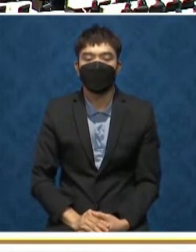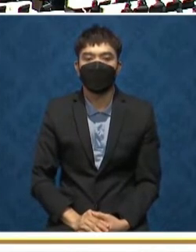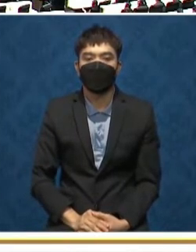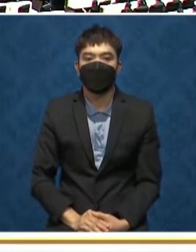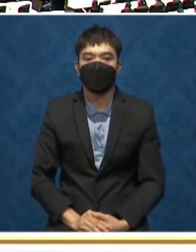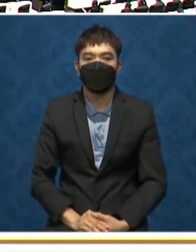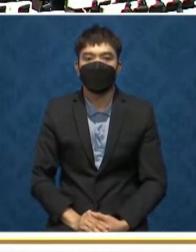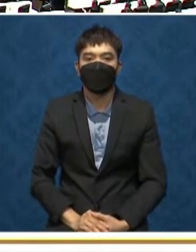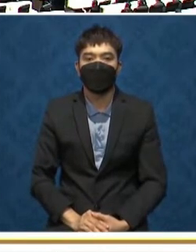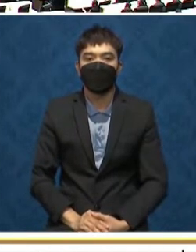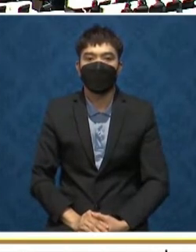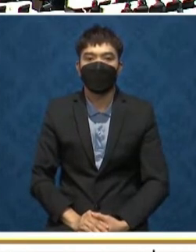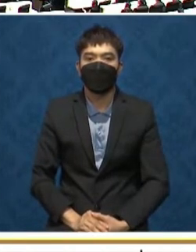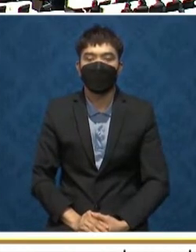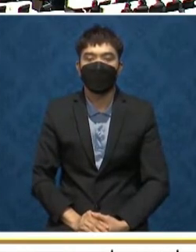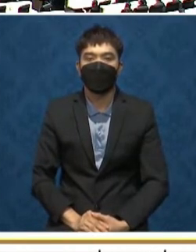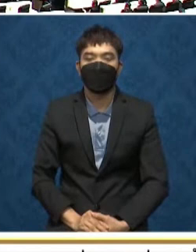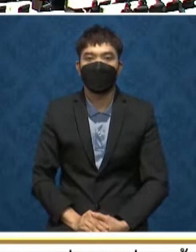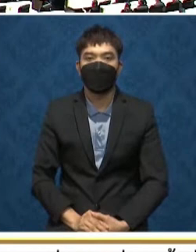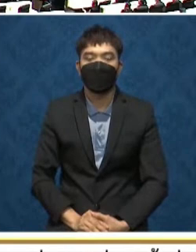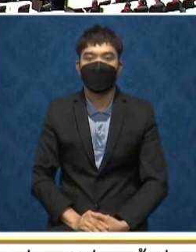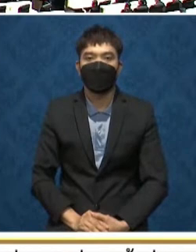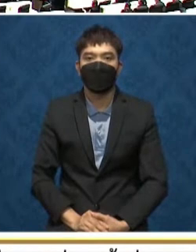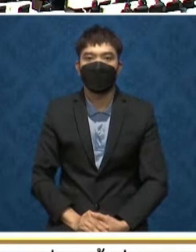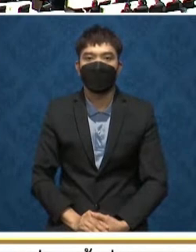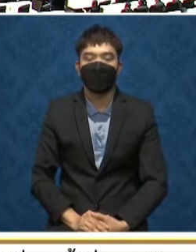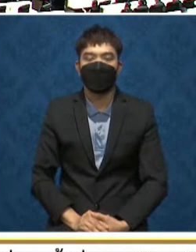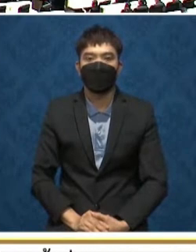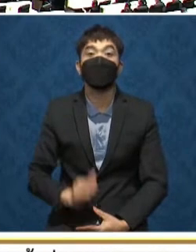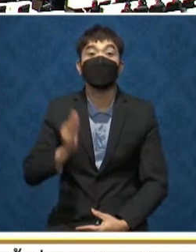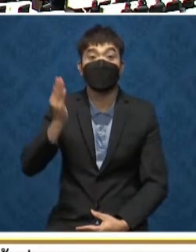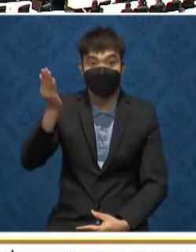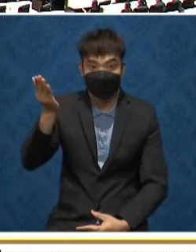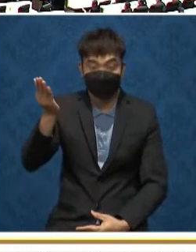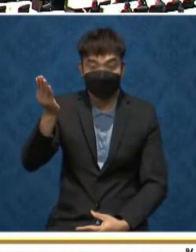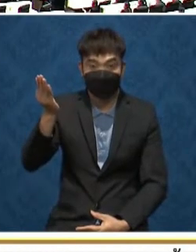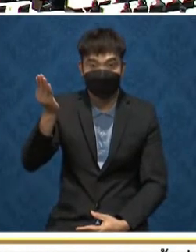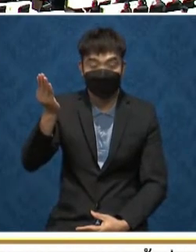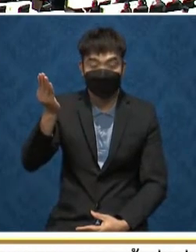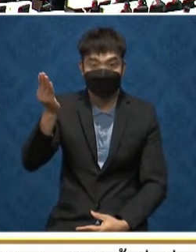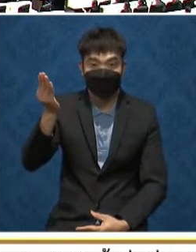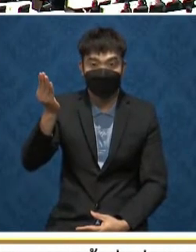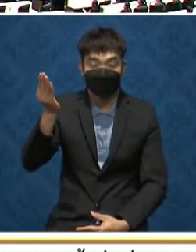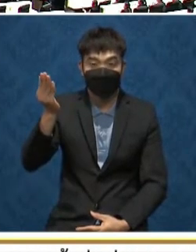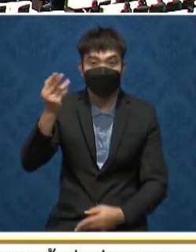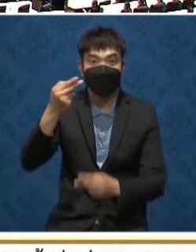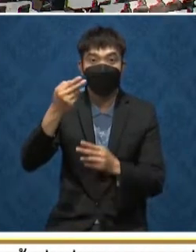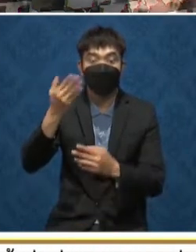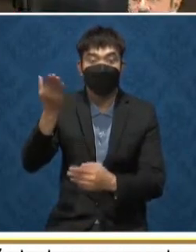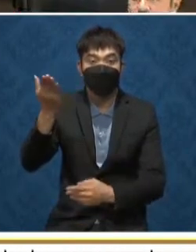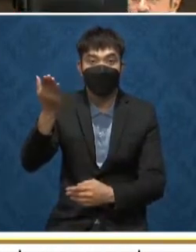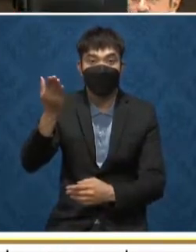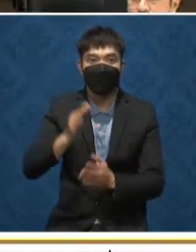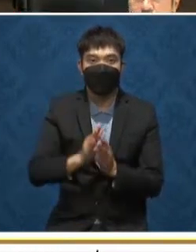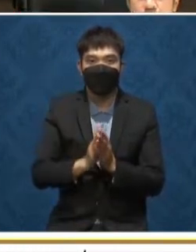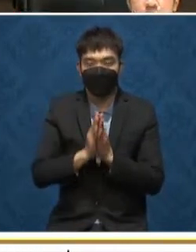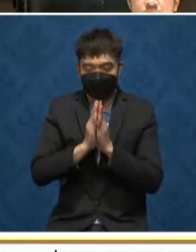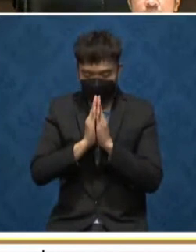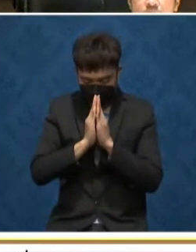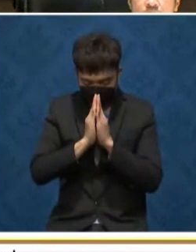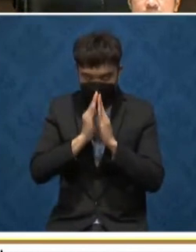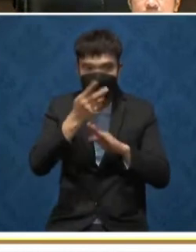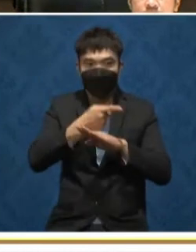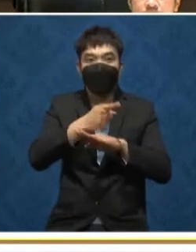ท่านพี่ฐาจะเป็นผู้เสนอเชิญครับเชิญครับเรียนท่านประธานที่เคารพ